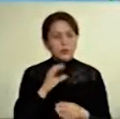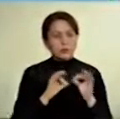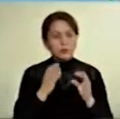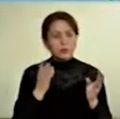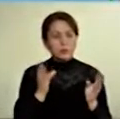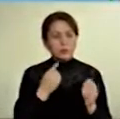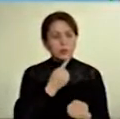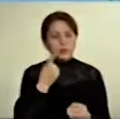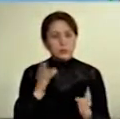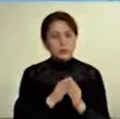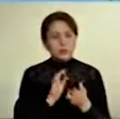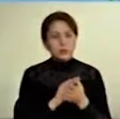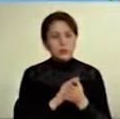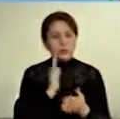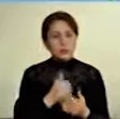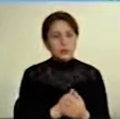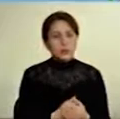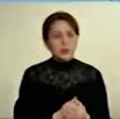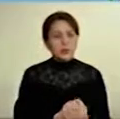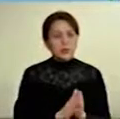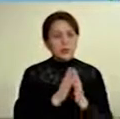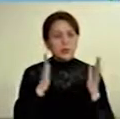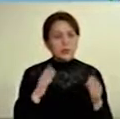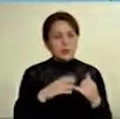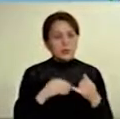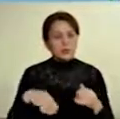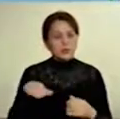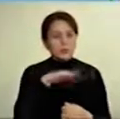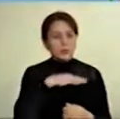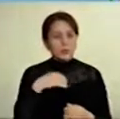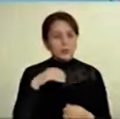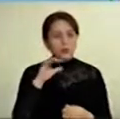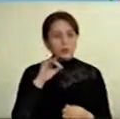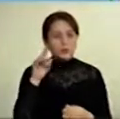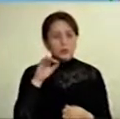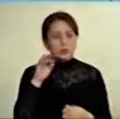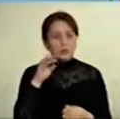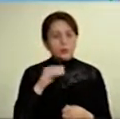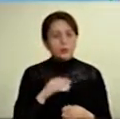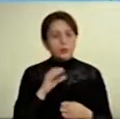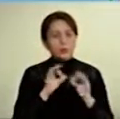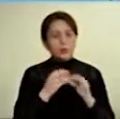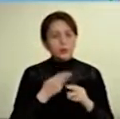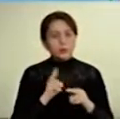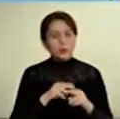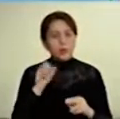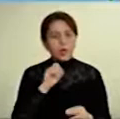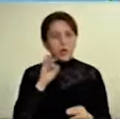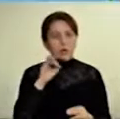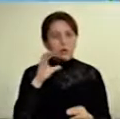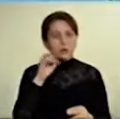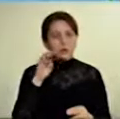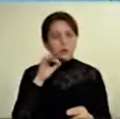tanishamiz. Katta yer maydonlarining yuzini o'lchash uchun ar sotiq va